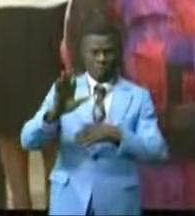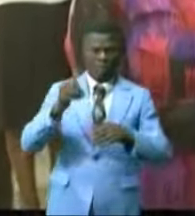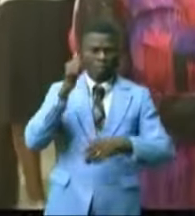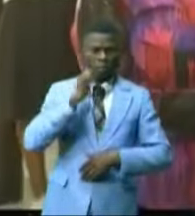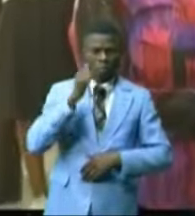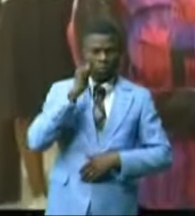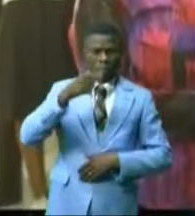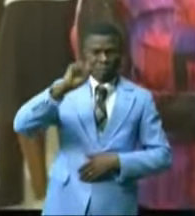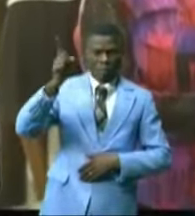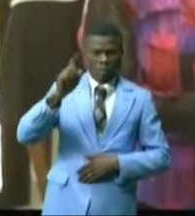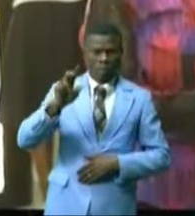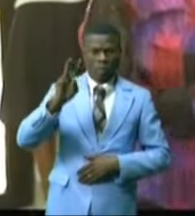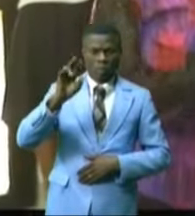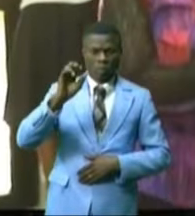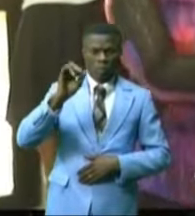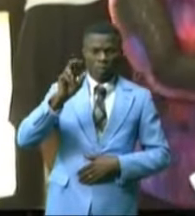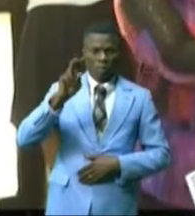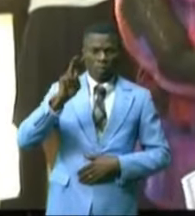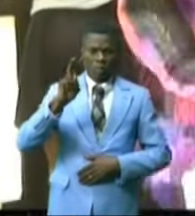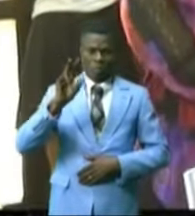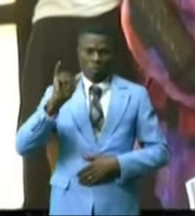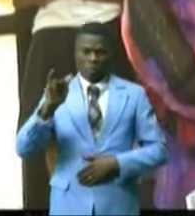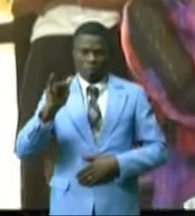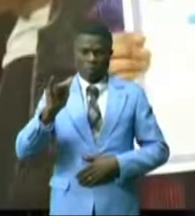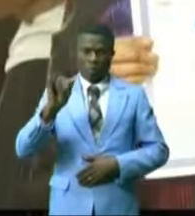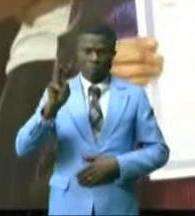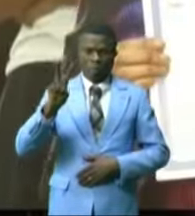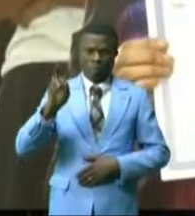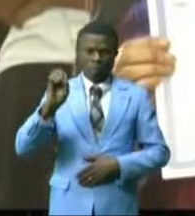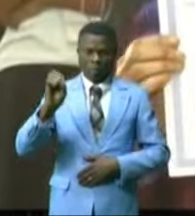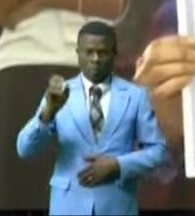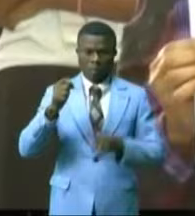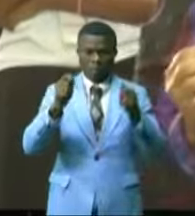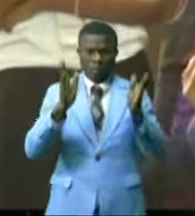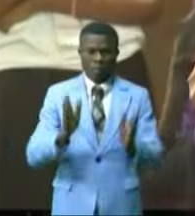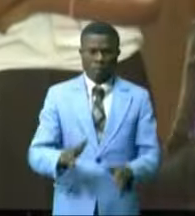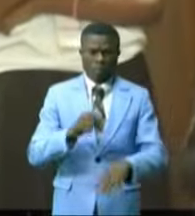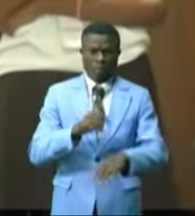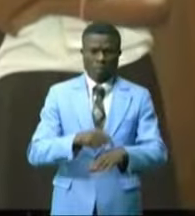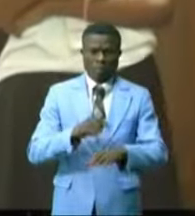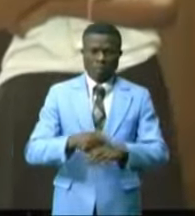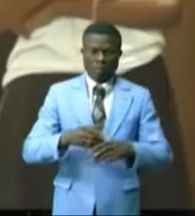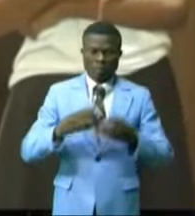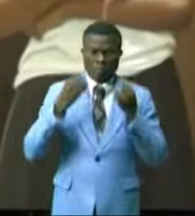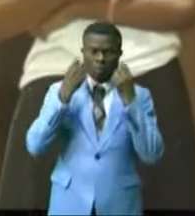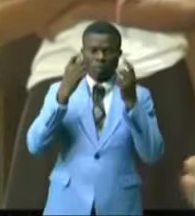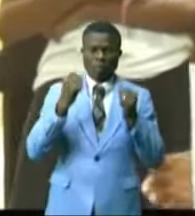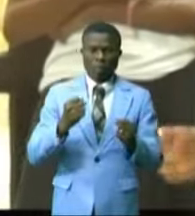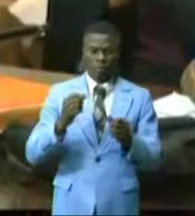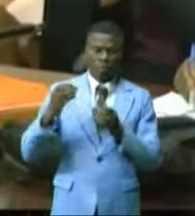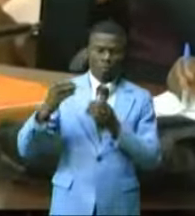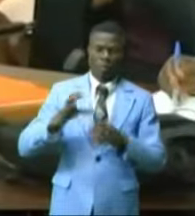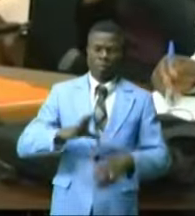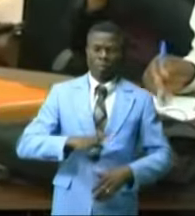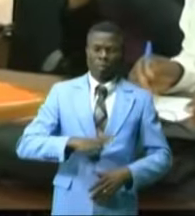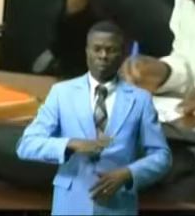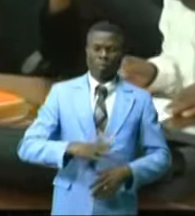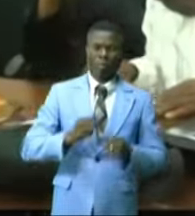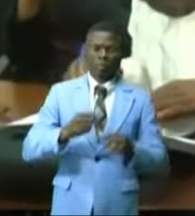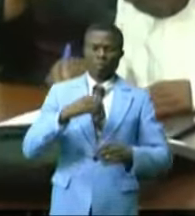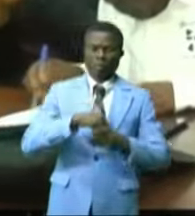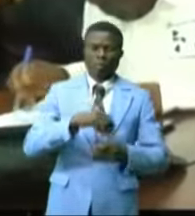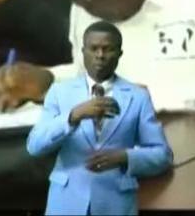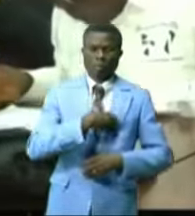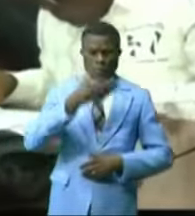fille Yvette Makuntima, également journaliste. Un moment émouvant avec une charge émotionnelle intense